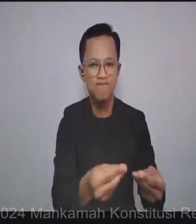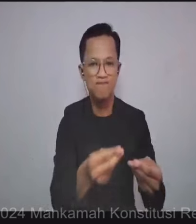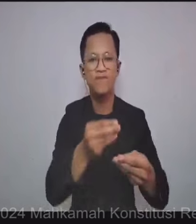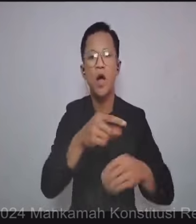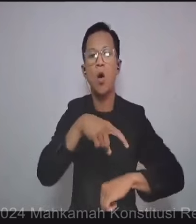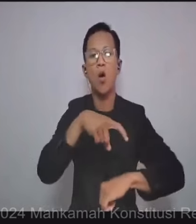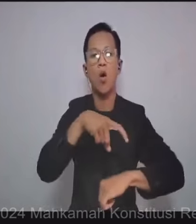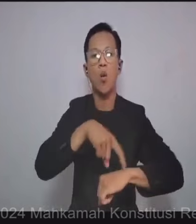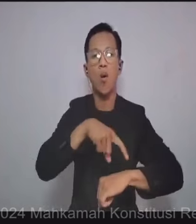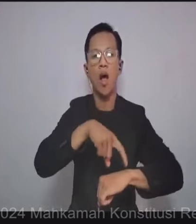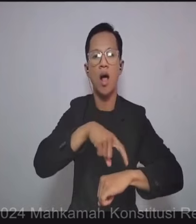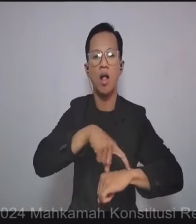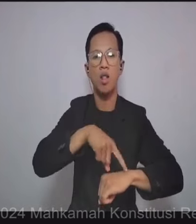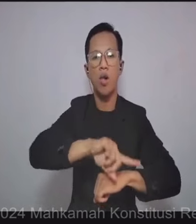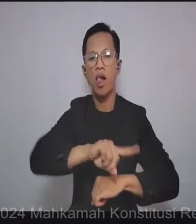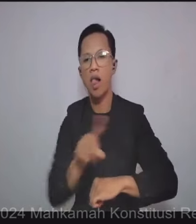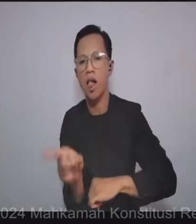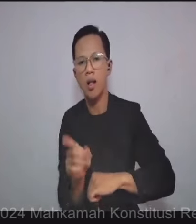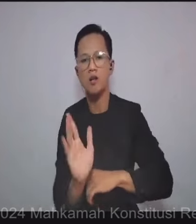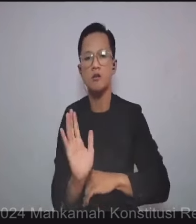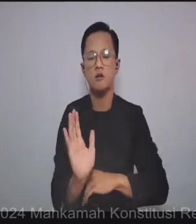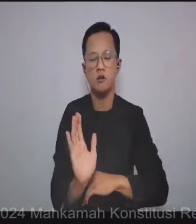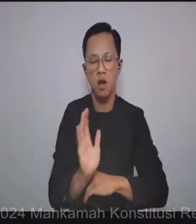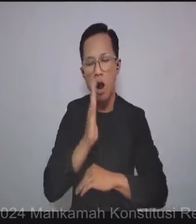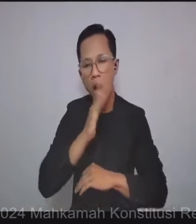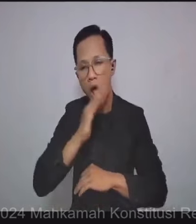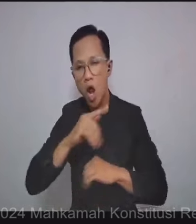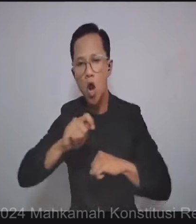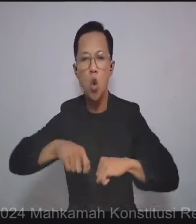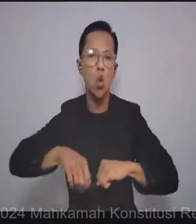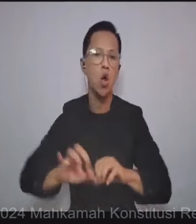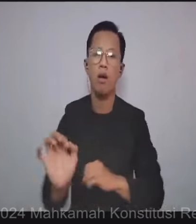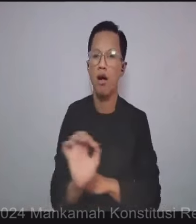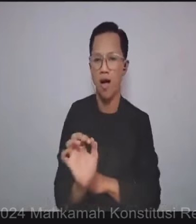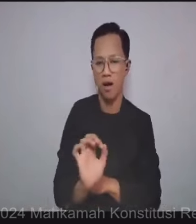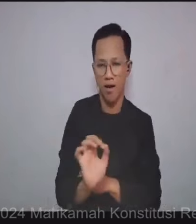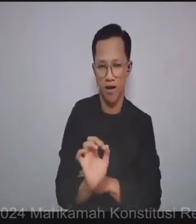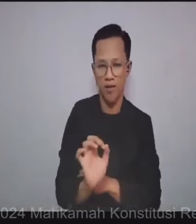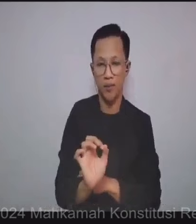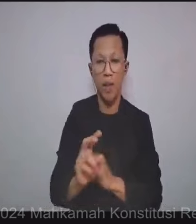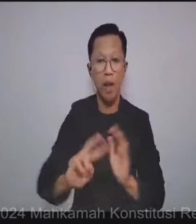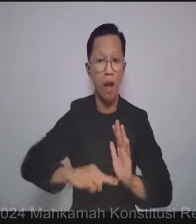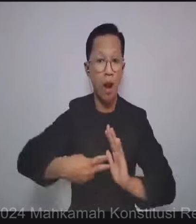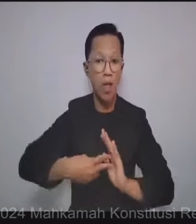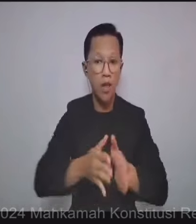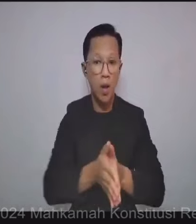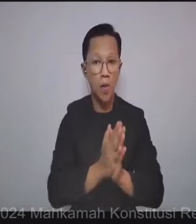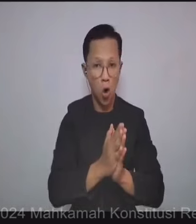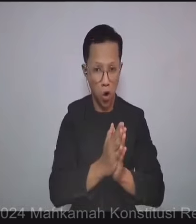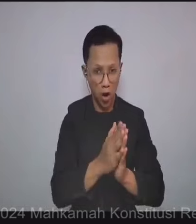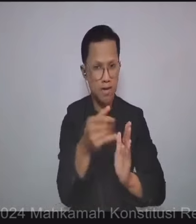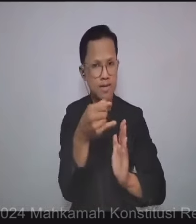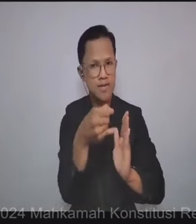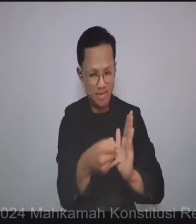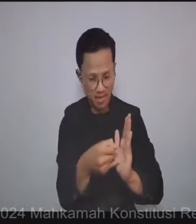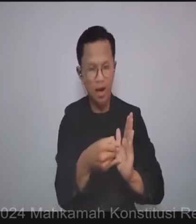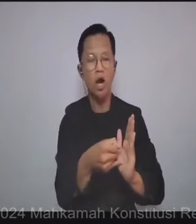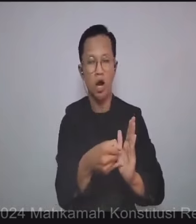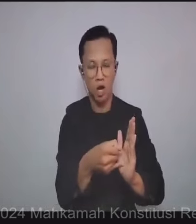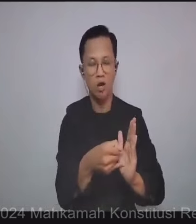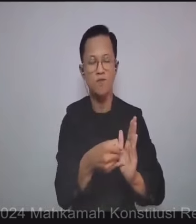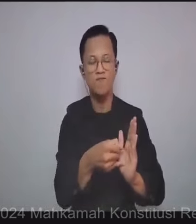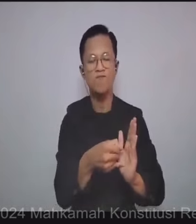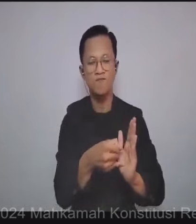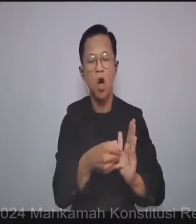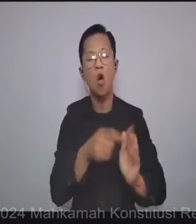waktu adalah tidak beralasan menurut hukum dengan demikian permohonanpemohon masih dalam tenggang waktu